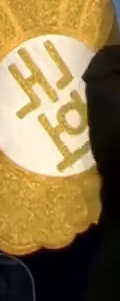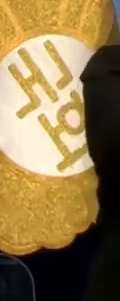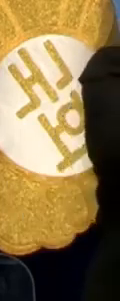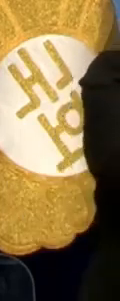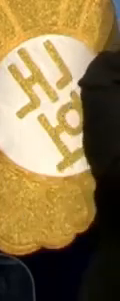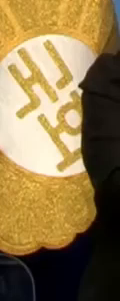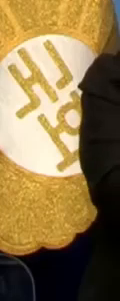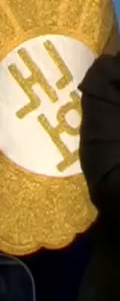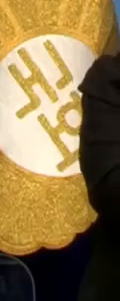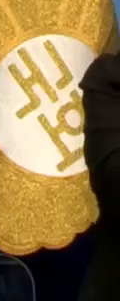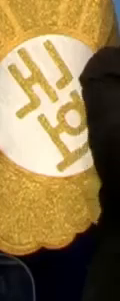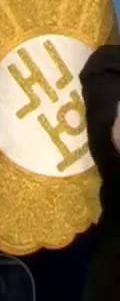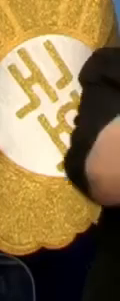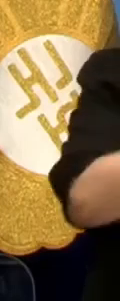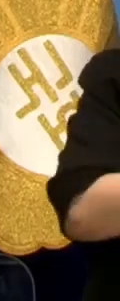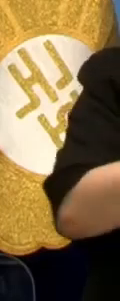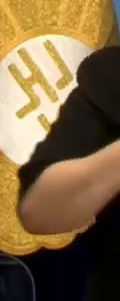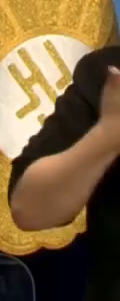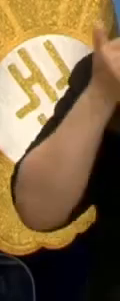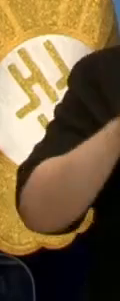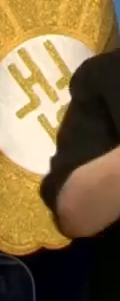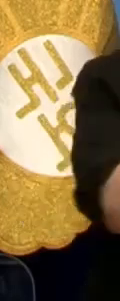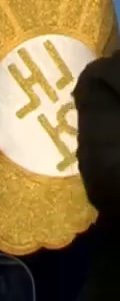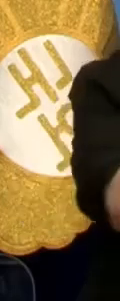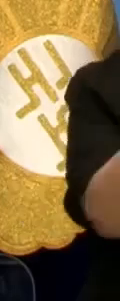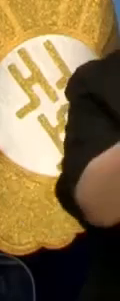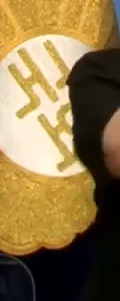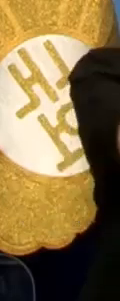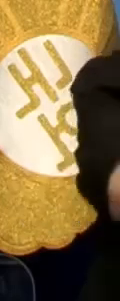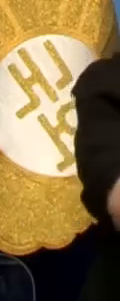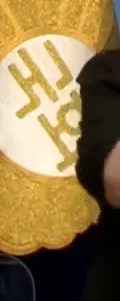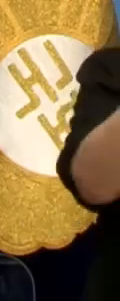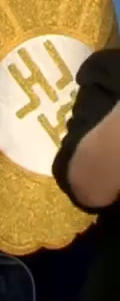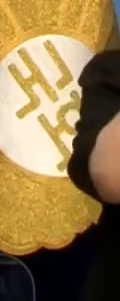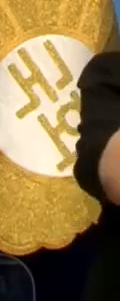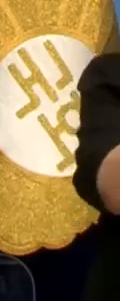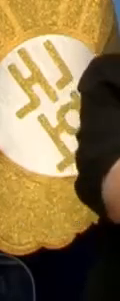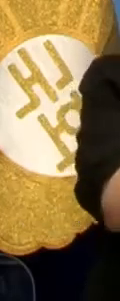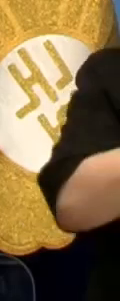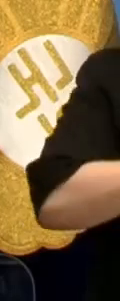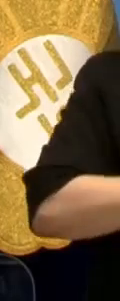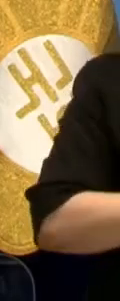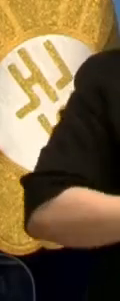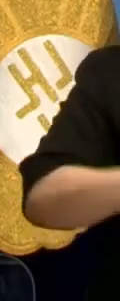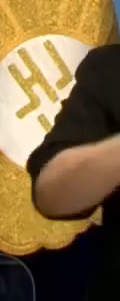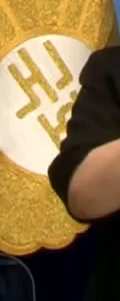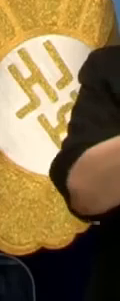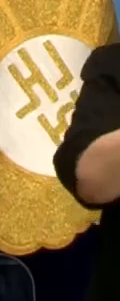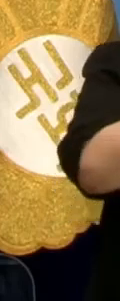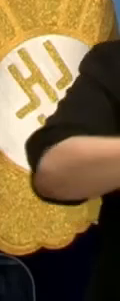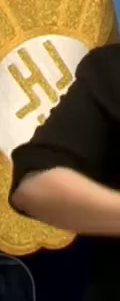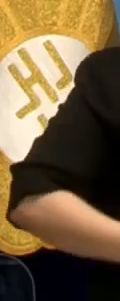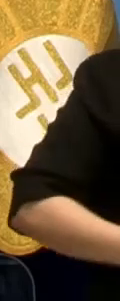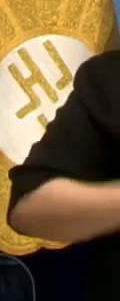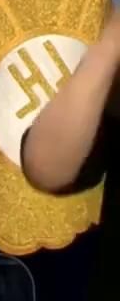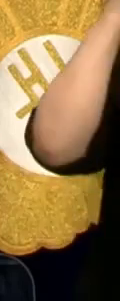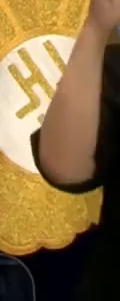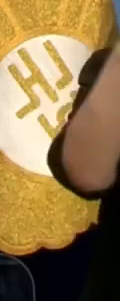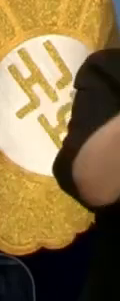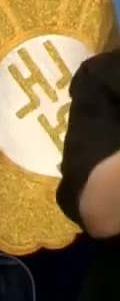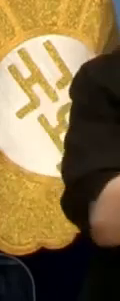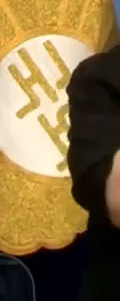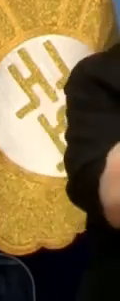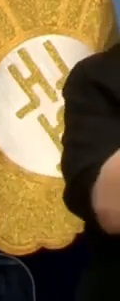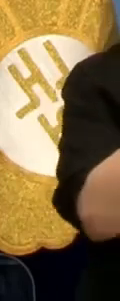기본소득은 아직 낯설기는 하지만 국민들께서 내용을 알면 아실수록 필요성에 공감할 수밖에